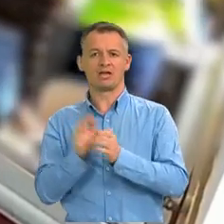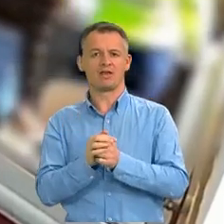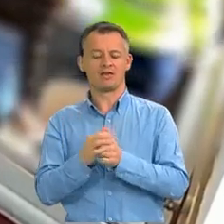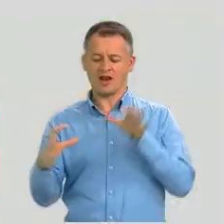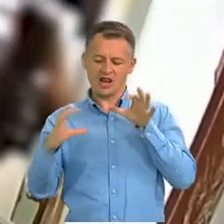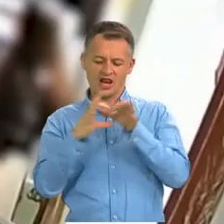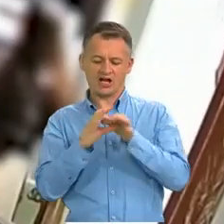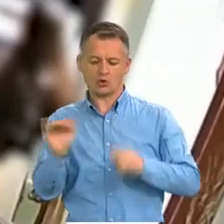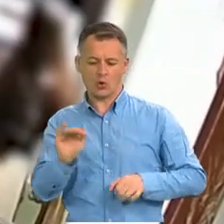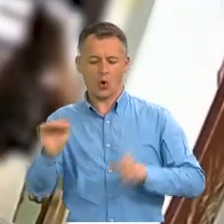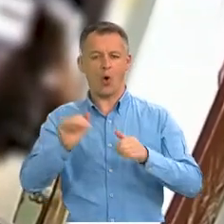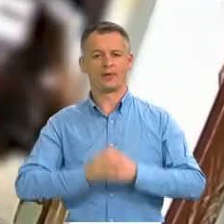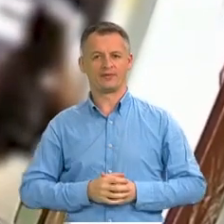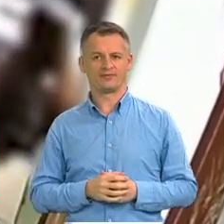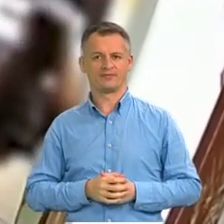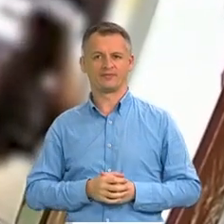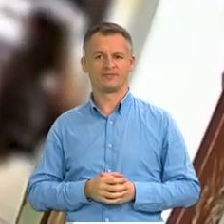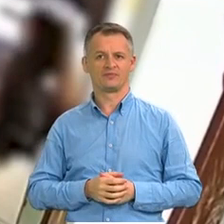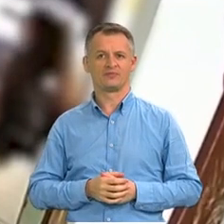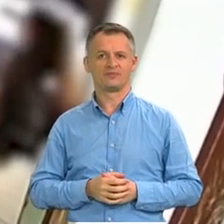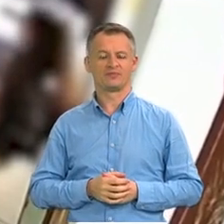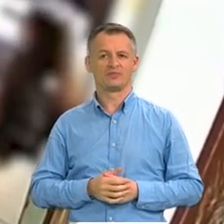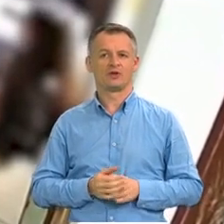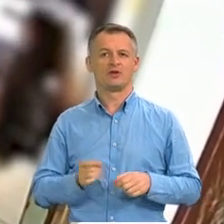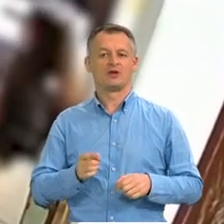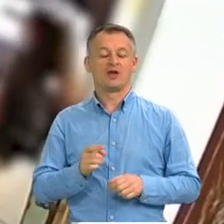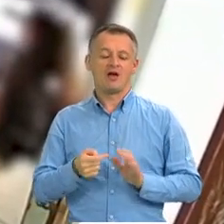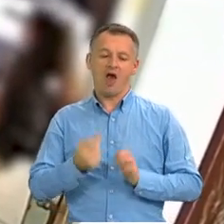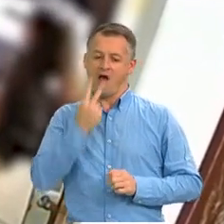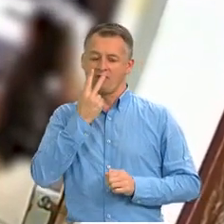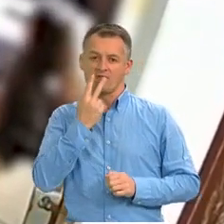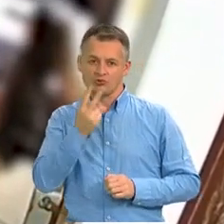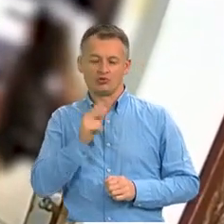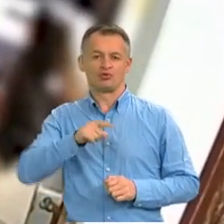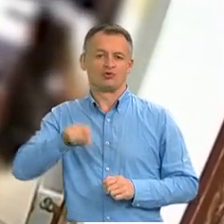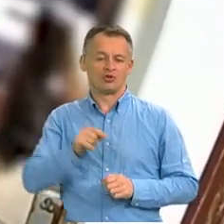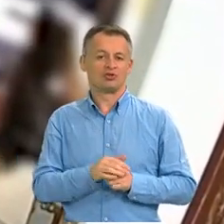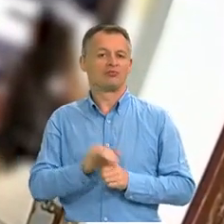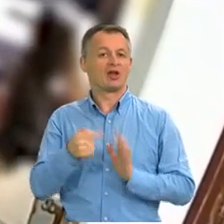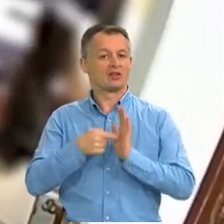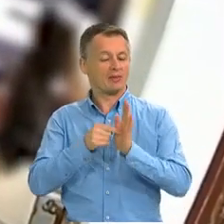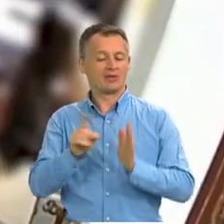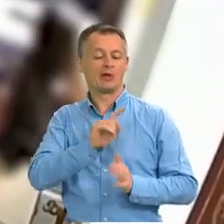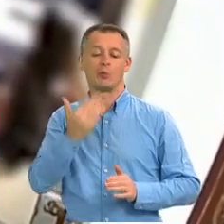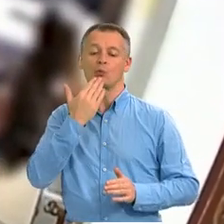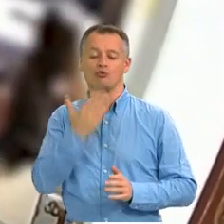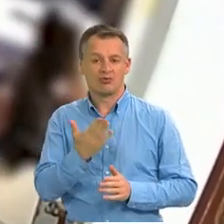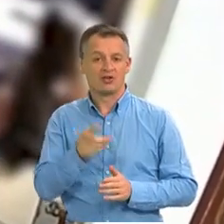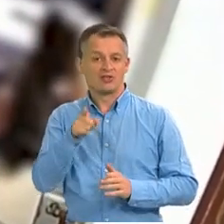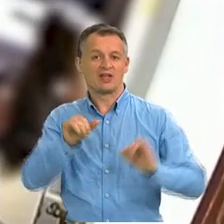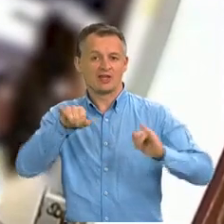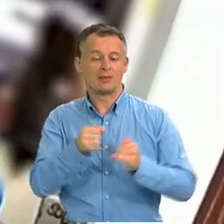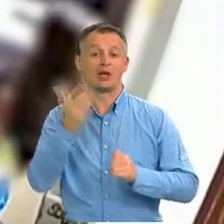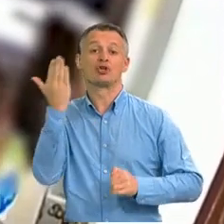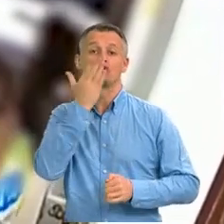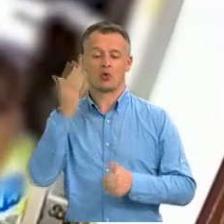de interacțiune cu copiii. Avem și noi nemulțumirile noastre cu privire la comunicarea unor astfel de evenimente în școli, pentru